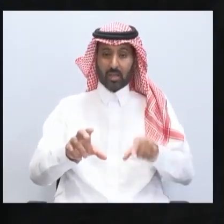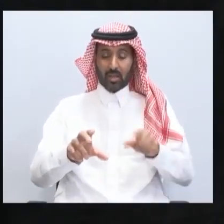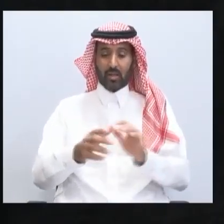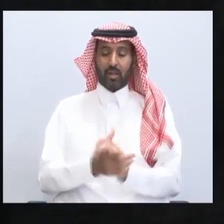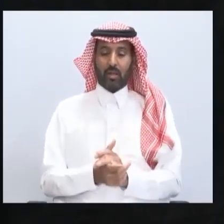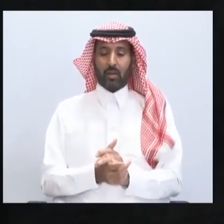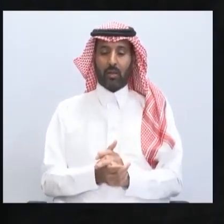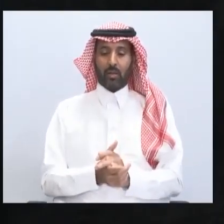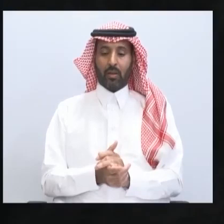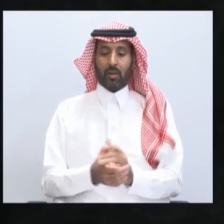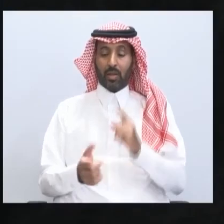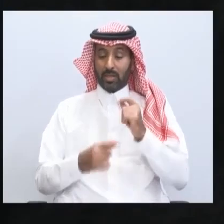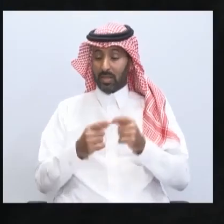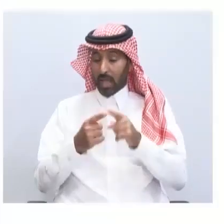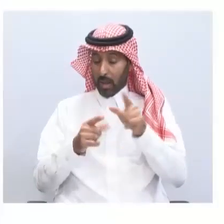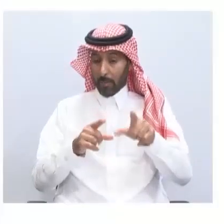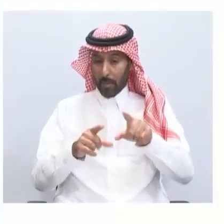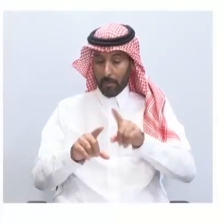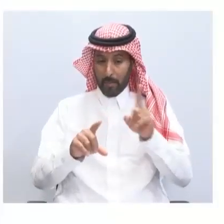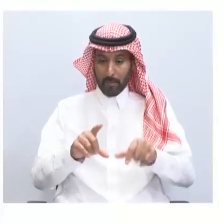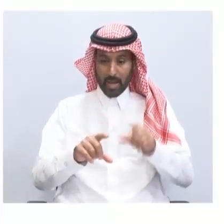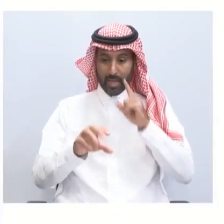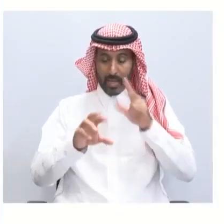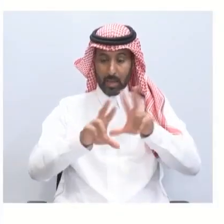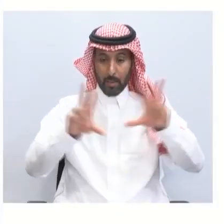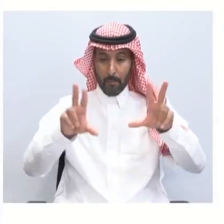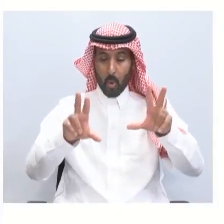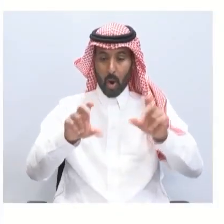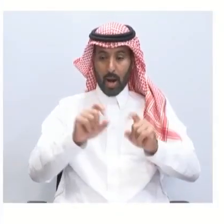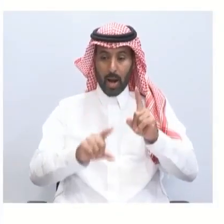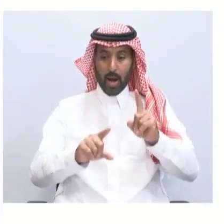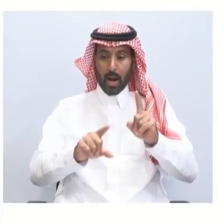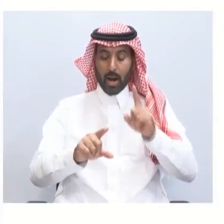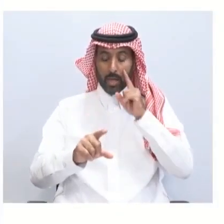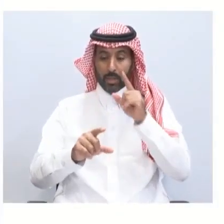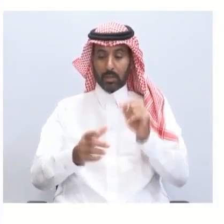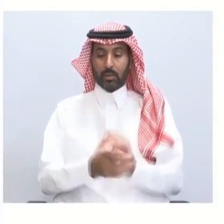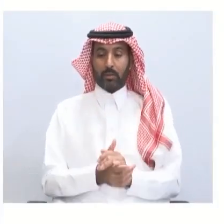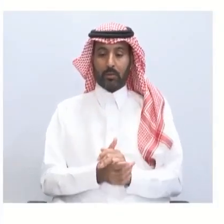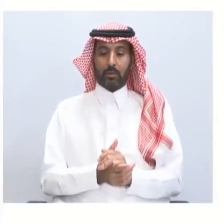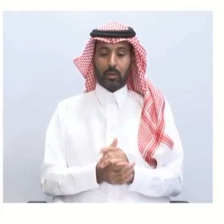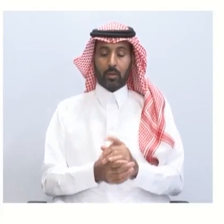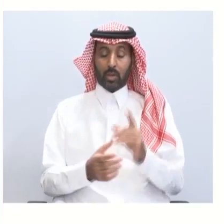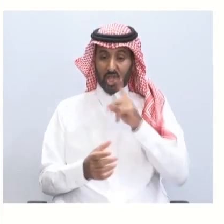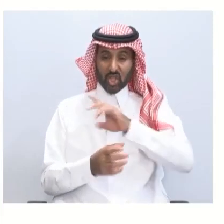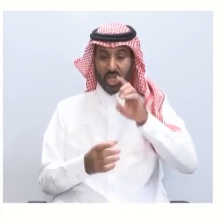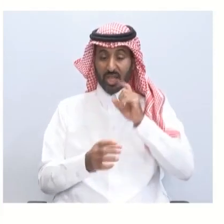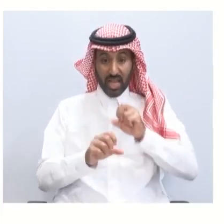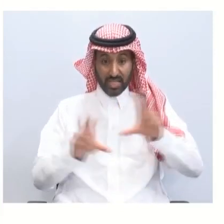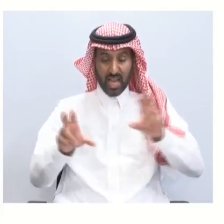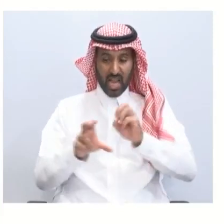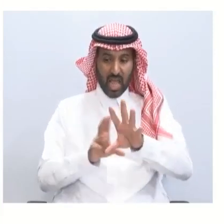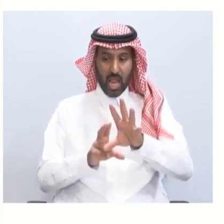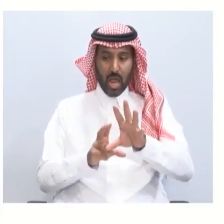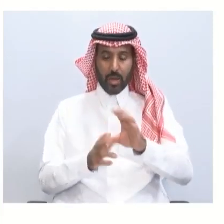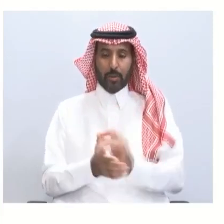النقرات يستخدم البعض من مالكي المواقع والتطبيقات وشركات الاعلانات